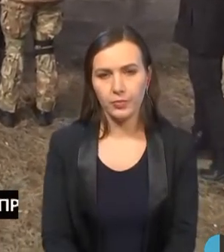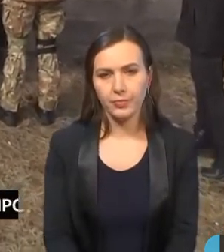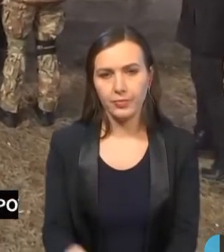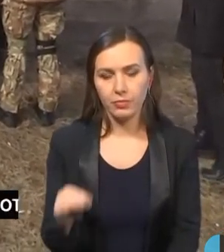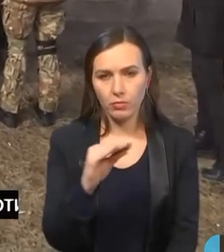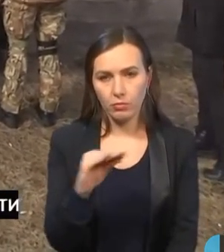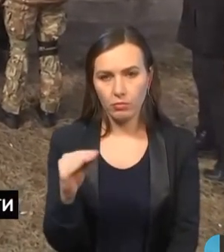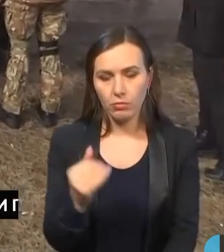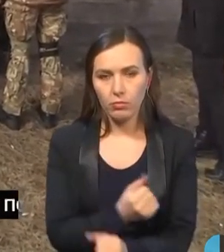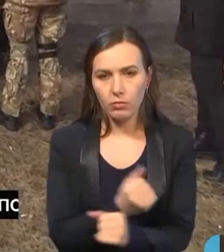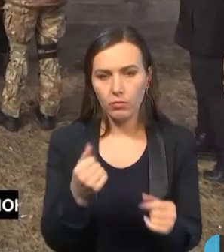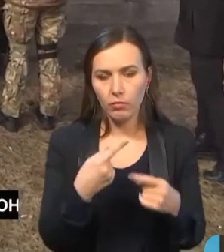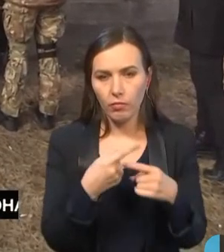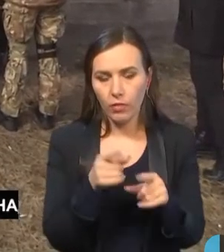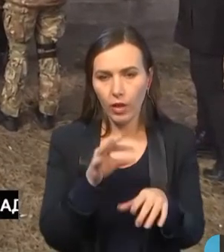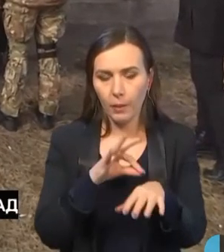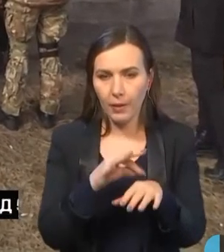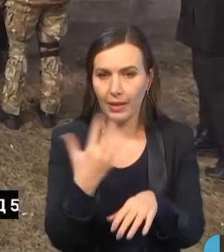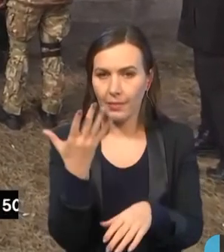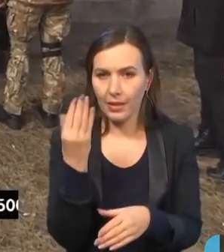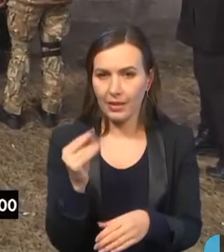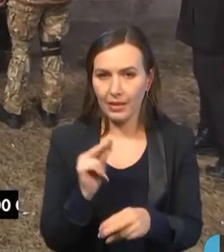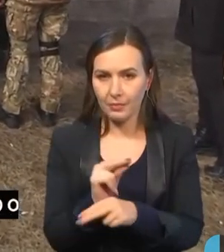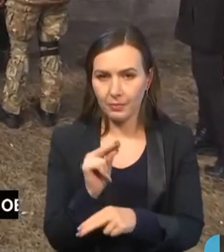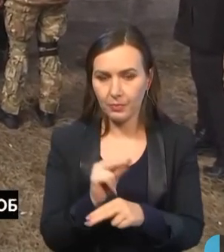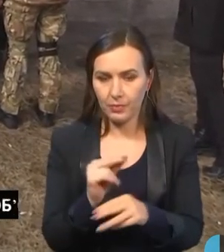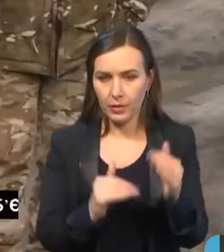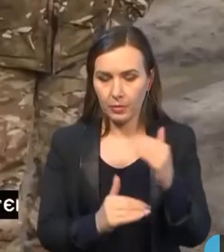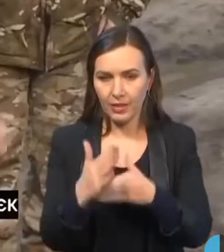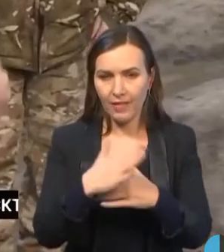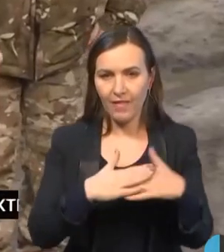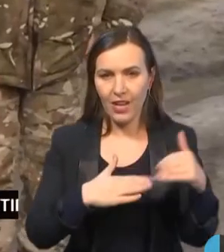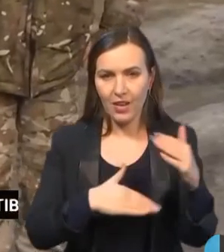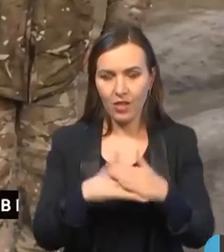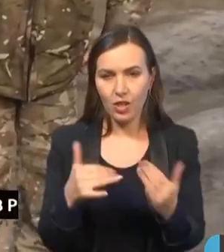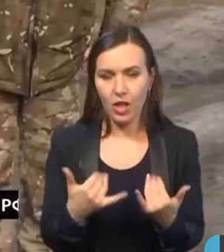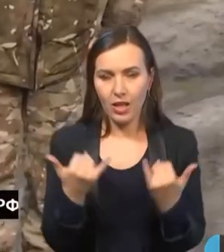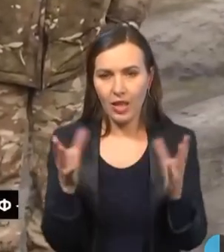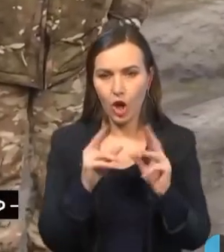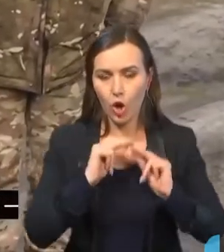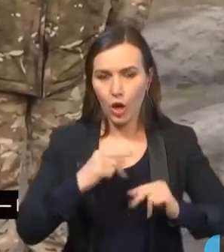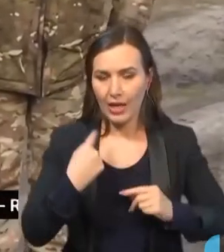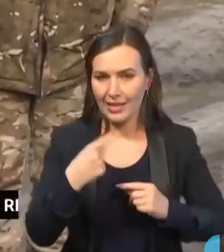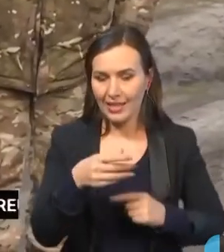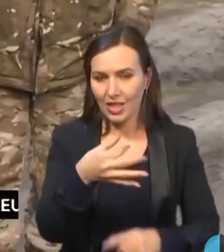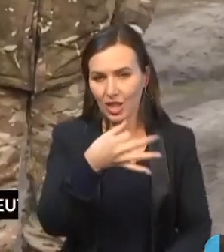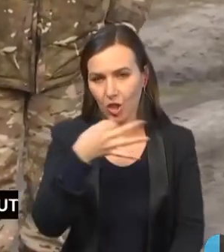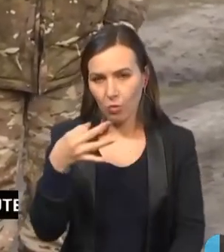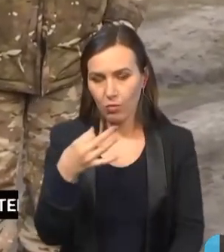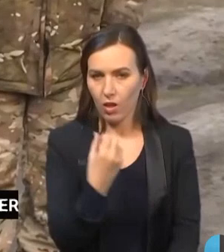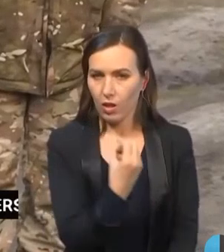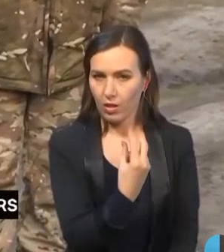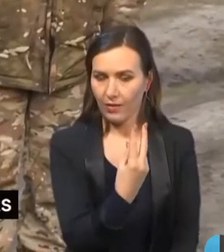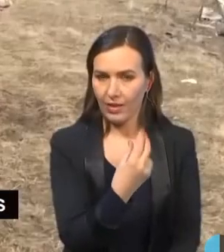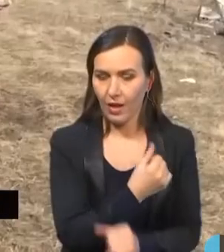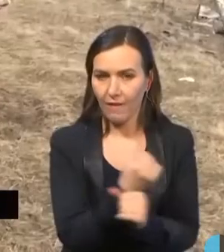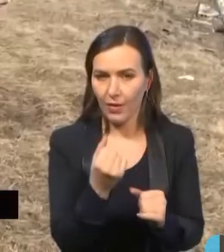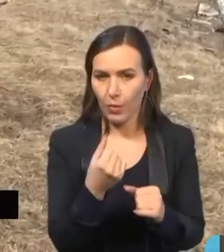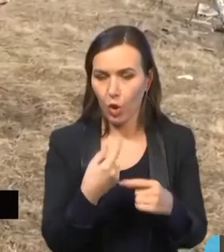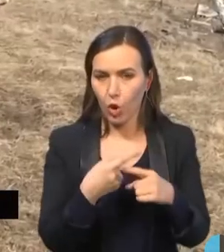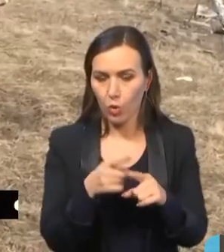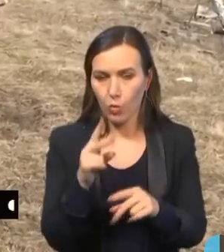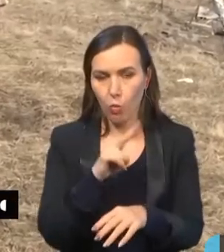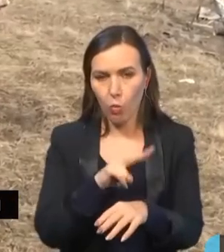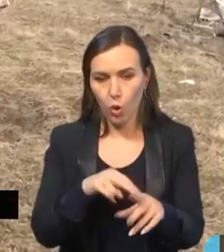Житомирські вибухотехніки проводять п'ятиденний курс підвищення кваліфікації для колег з інших областей. 12 вибухотехніків